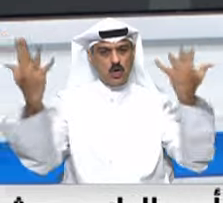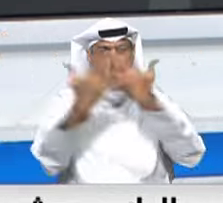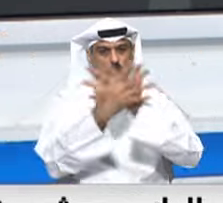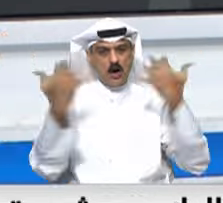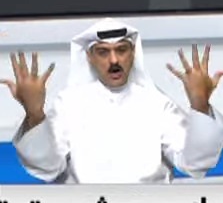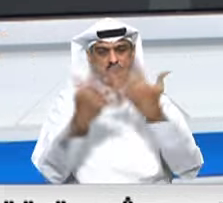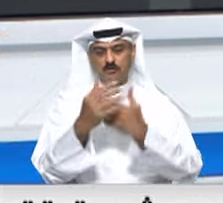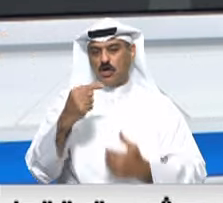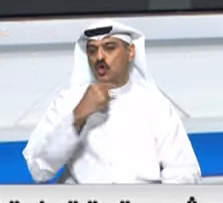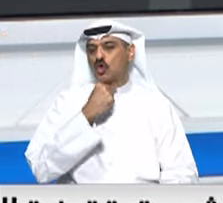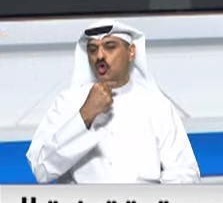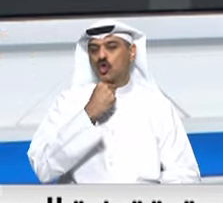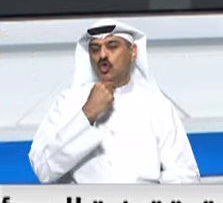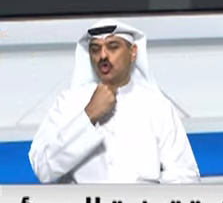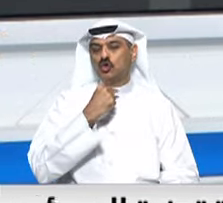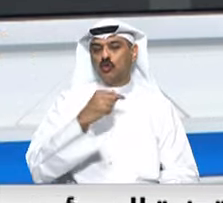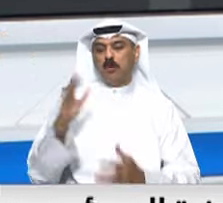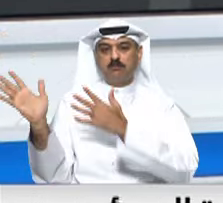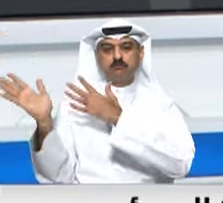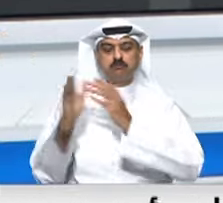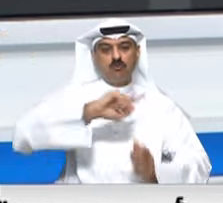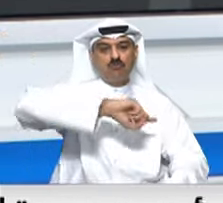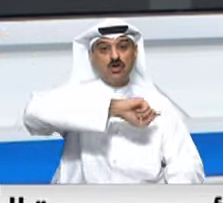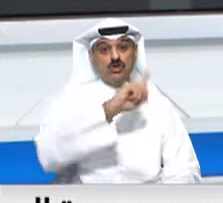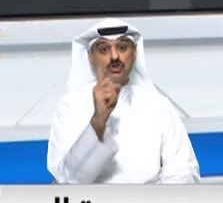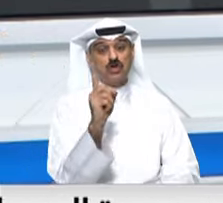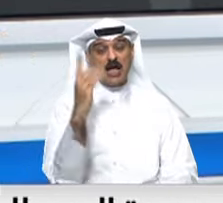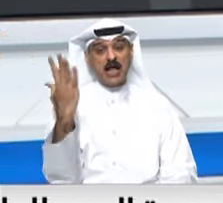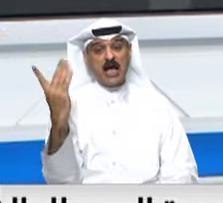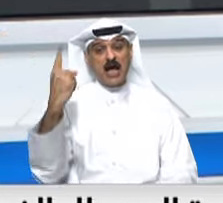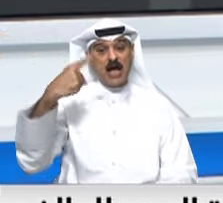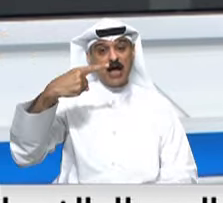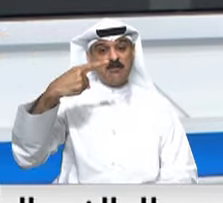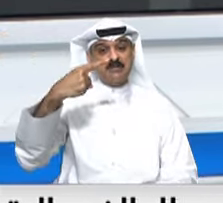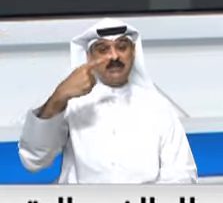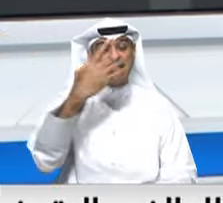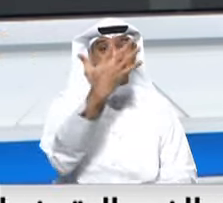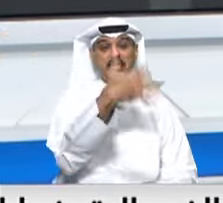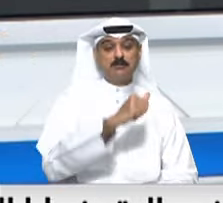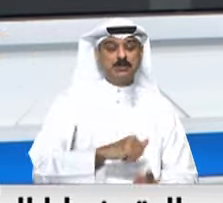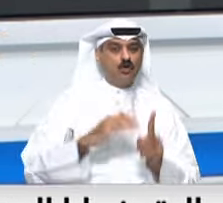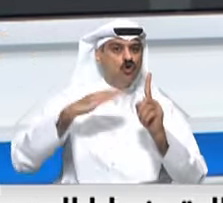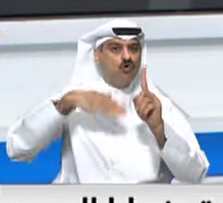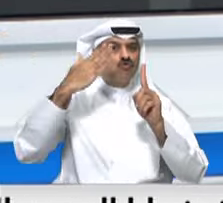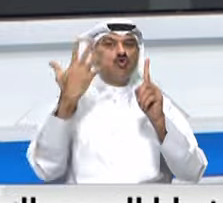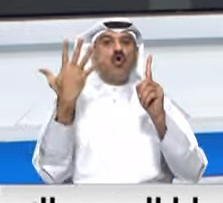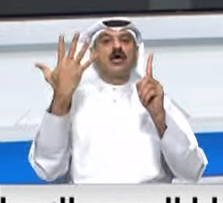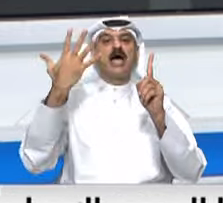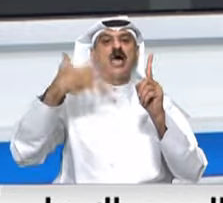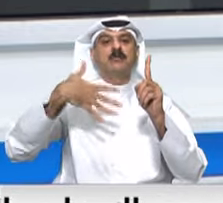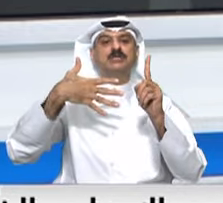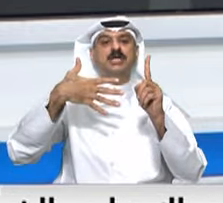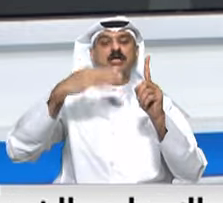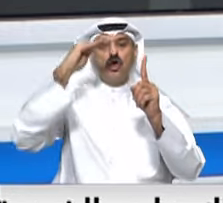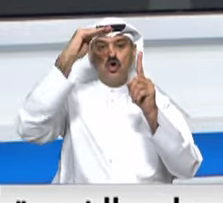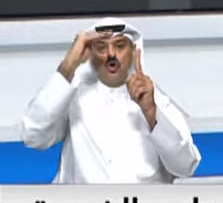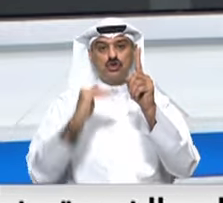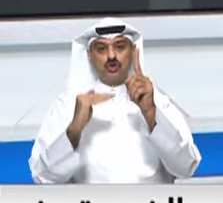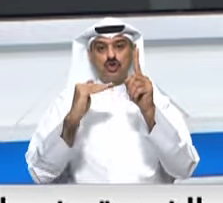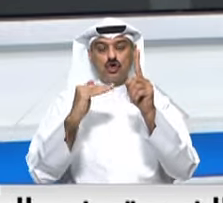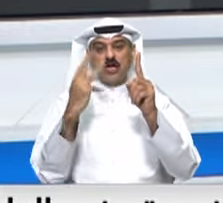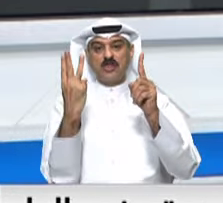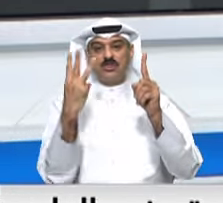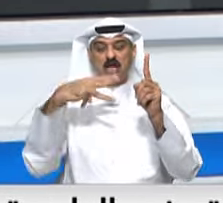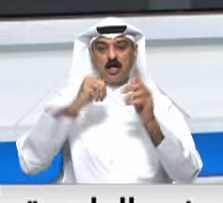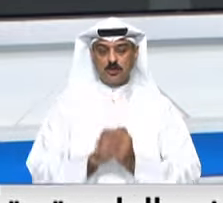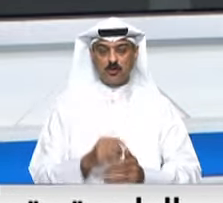اكبر في سرعه الرياح من 15 ل 50 50 العظمى والصغرى 33 درجه مئويه ترتفع الحراره اكثر في يوم السبت